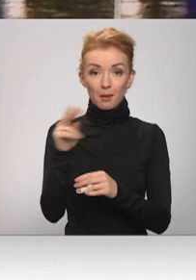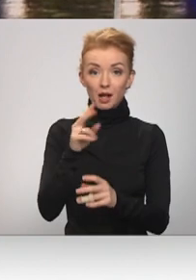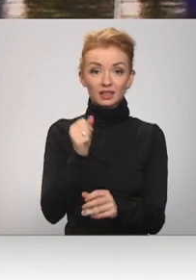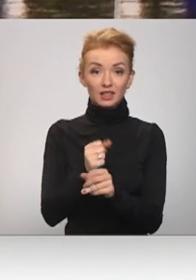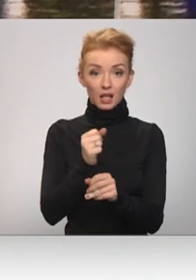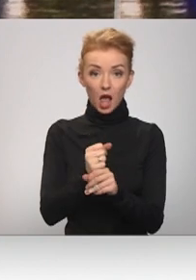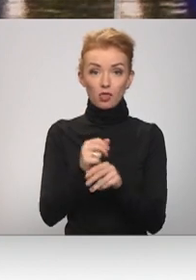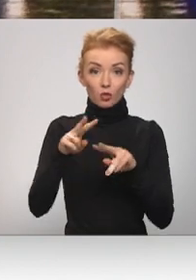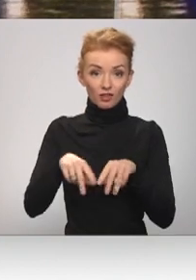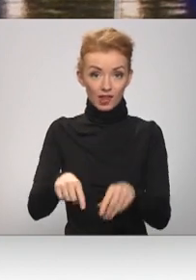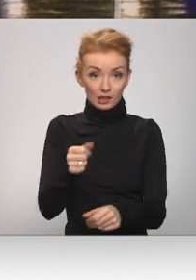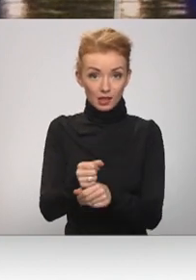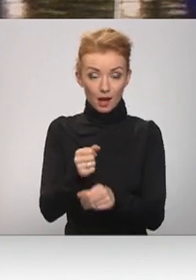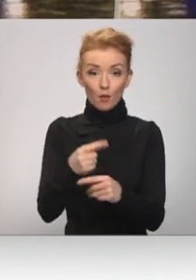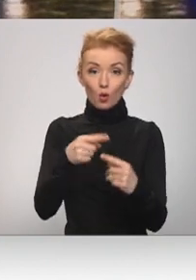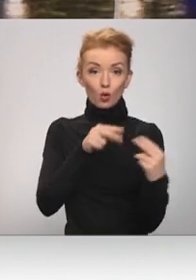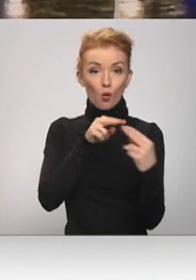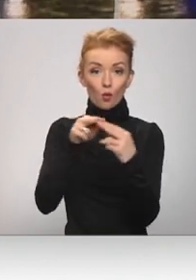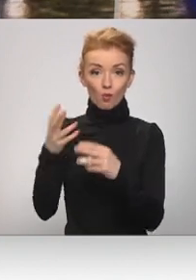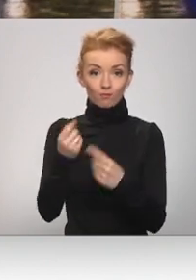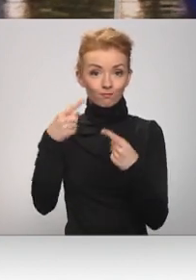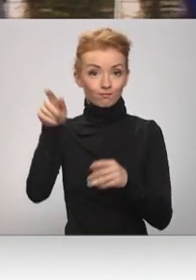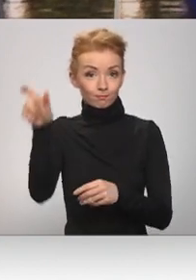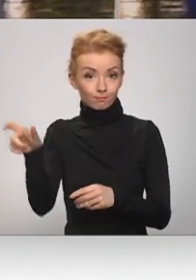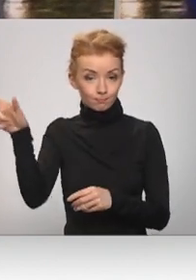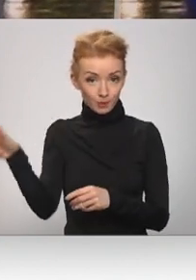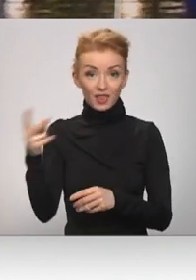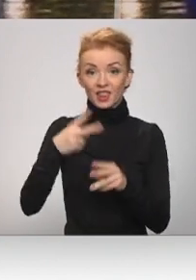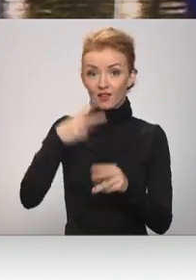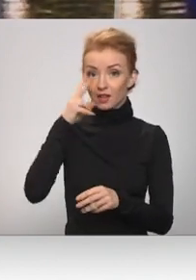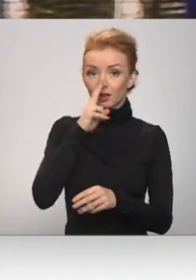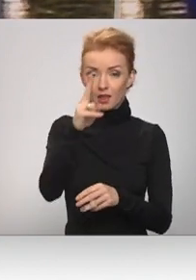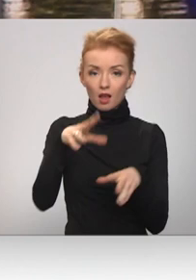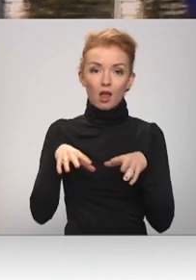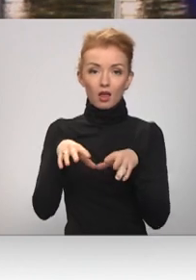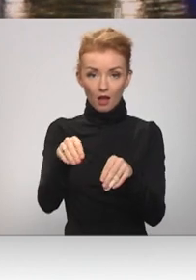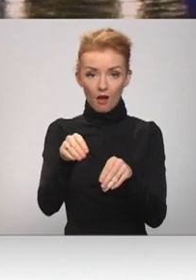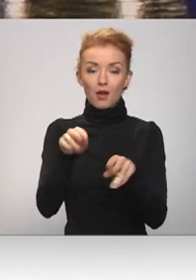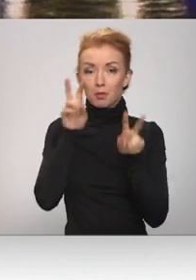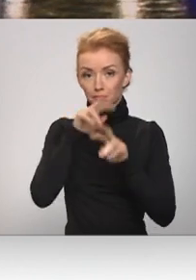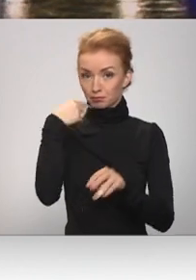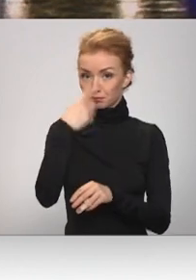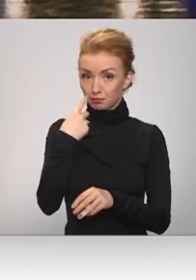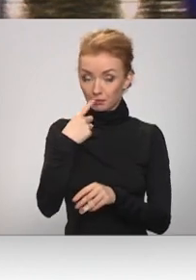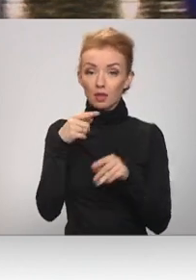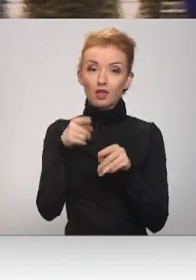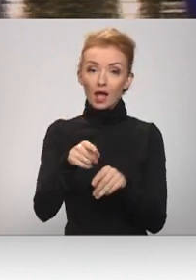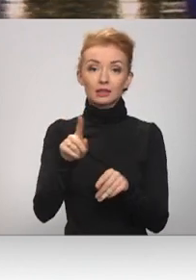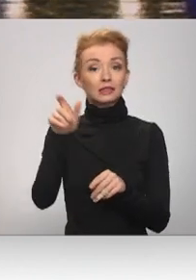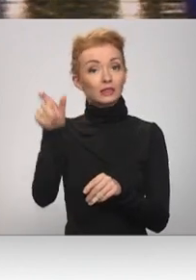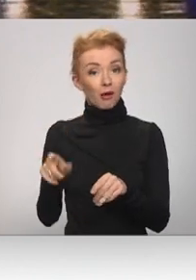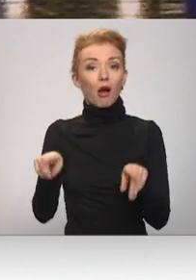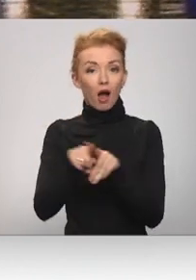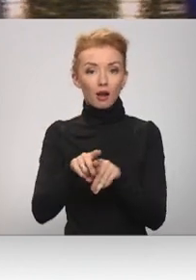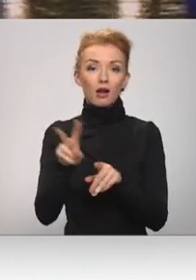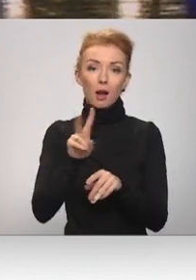darbu veic klātienē un ir saskarē ar citiem cilvēkiem, divas reizes nedēļā būs jāveic COVID-19 tests. Tas attieksies arī uz cilvēkiem,